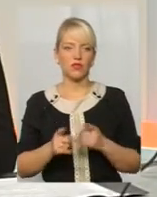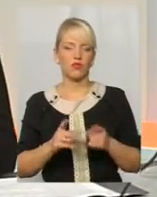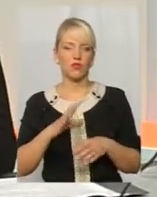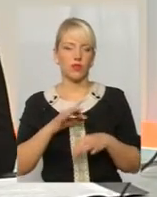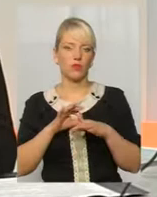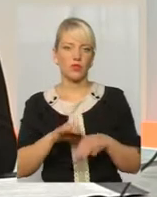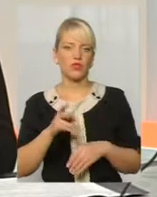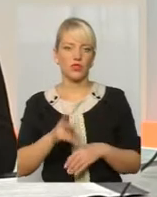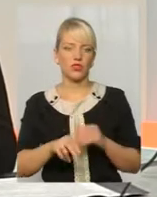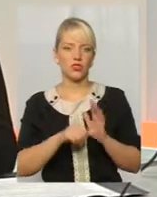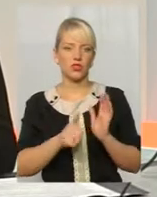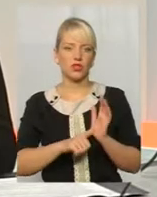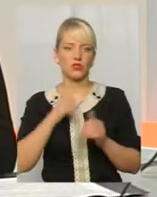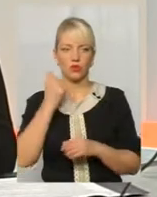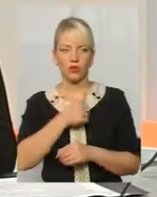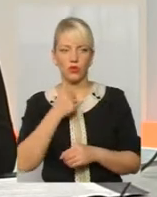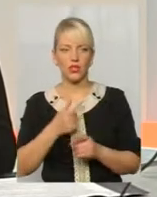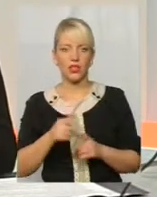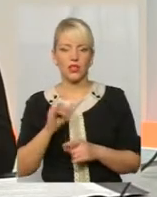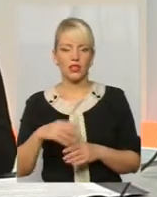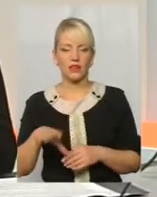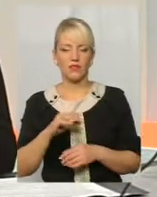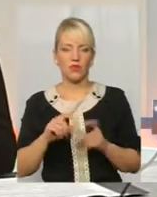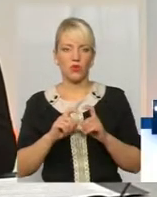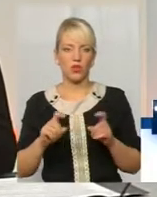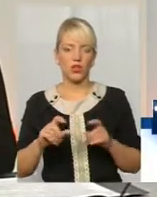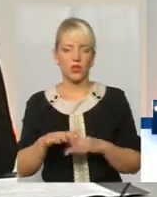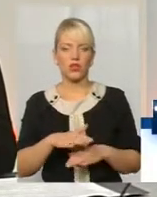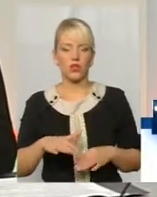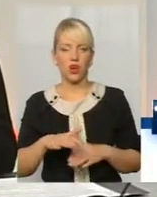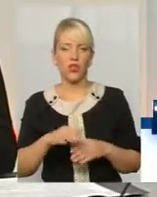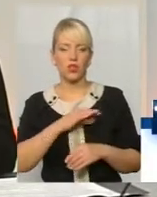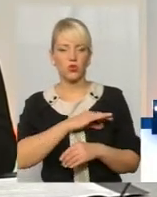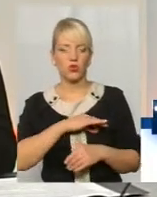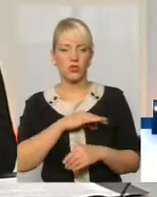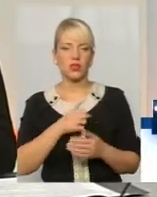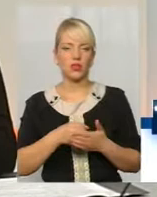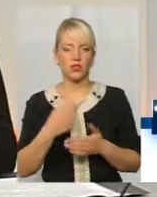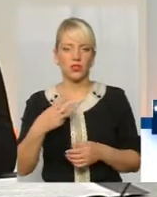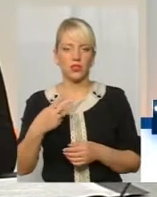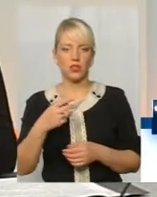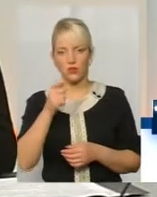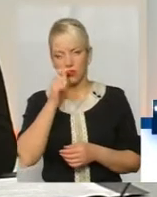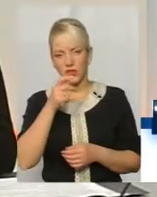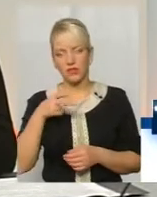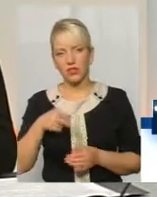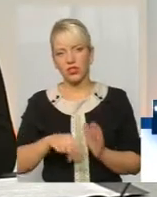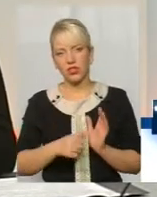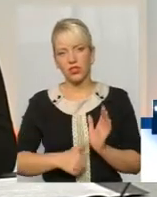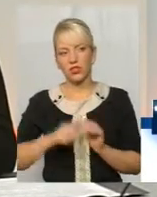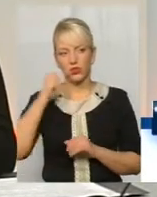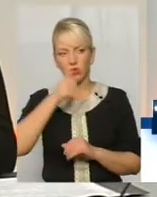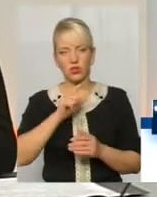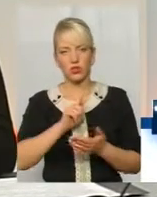в 2016 році, і всі органи, територіальні органи юстиції до 30 квітня 2016